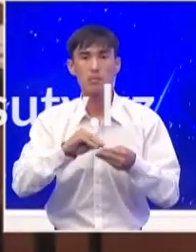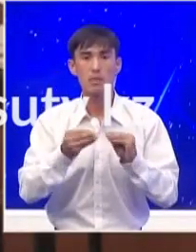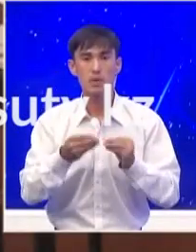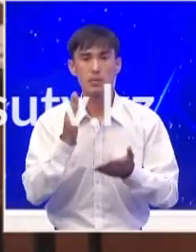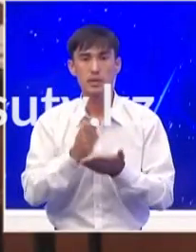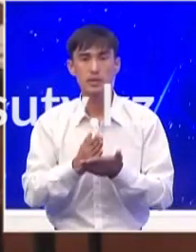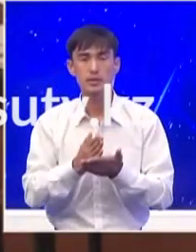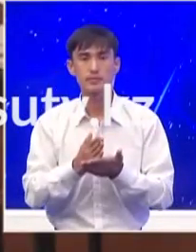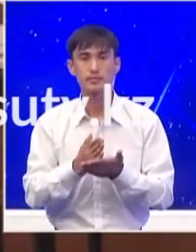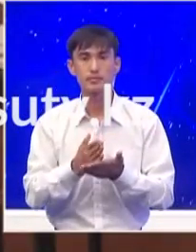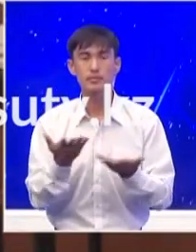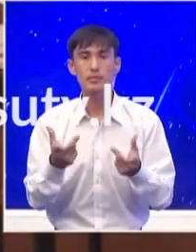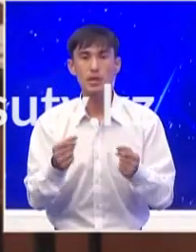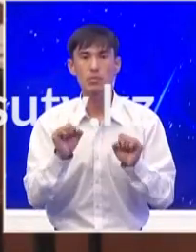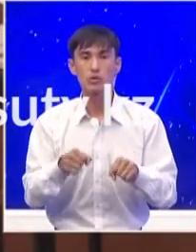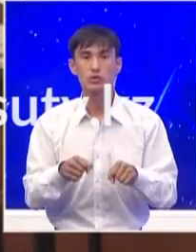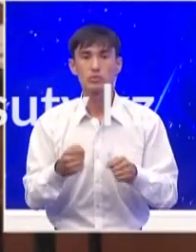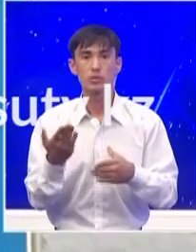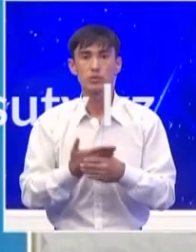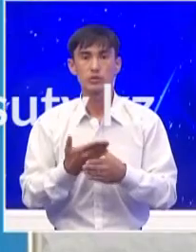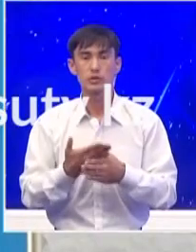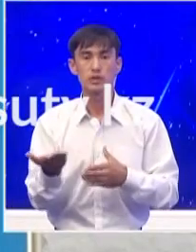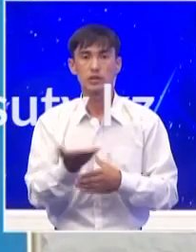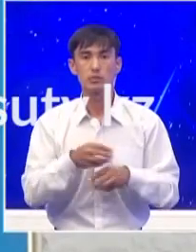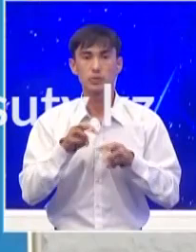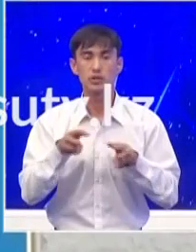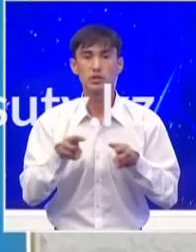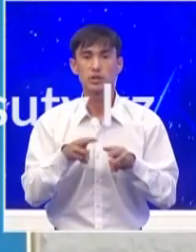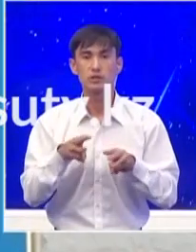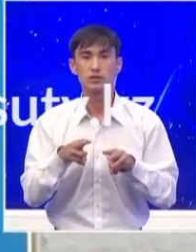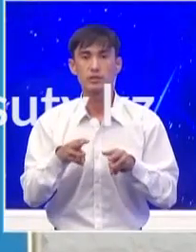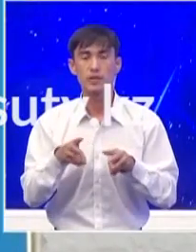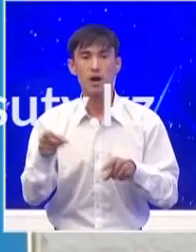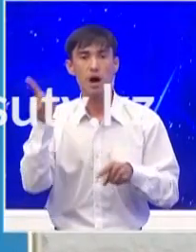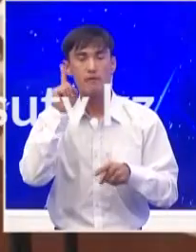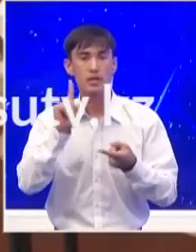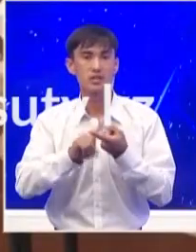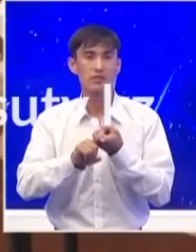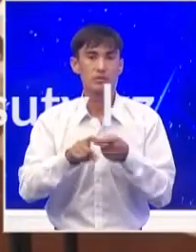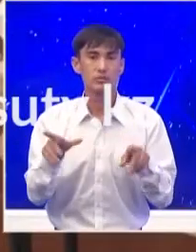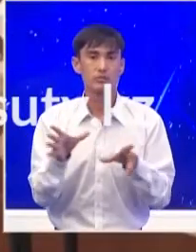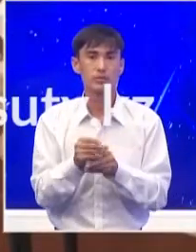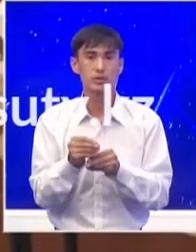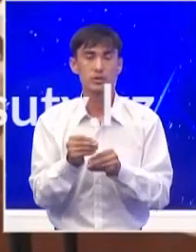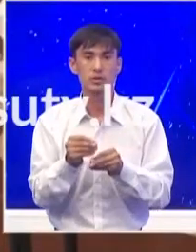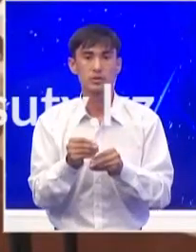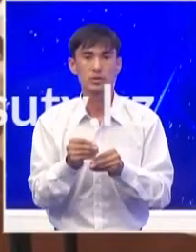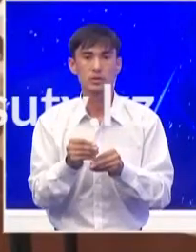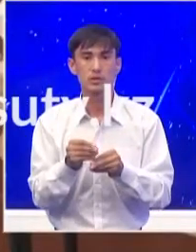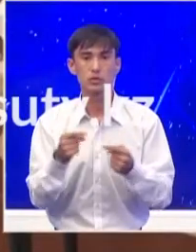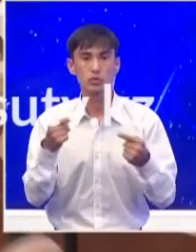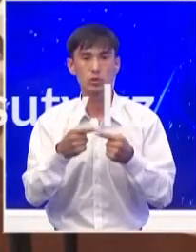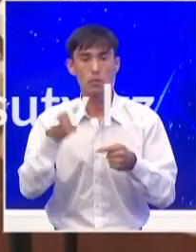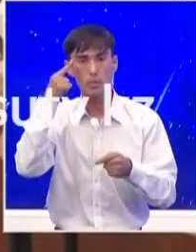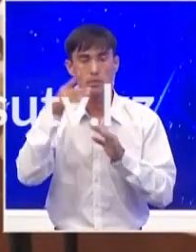камни где можно будет помочь со стороны наши министерства мы с операторами достаточно четкое